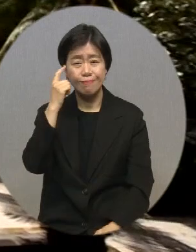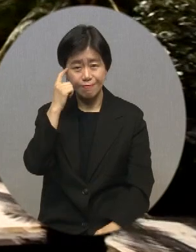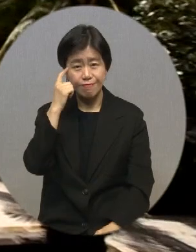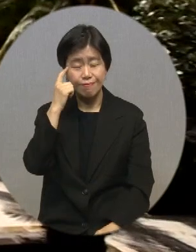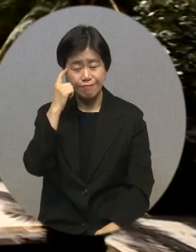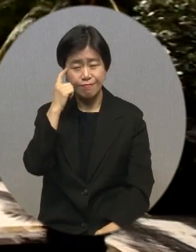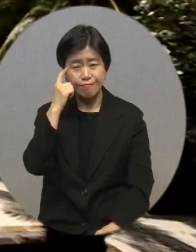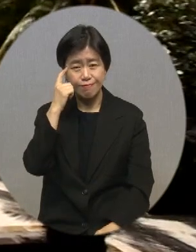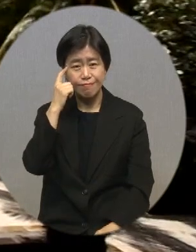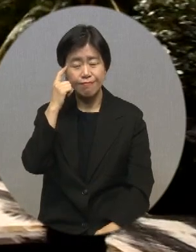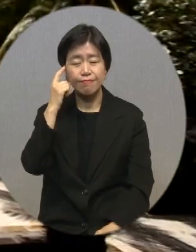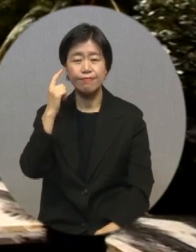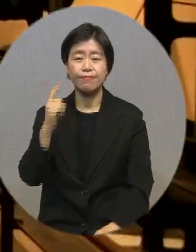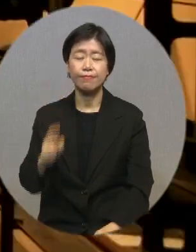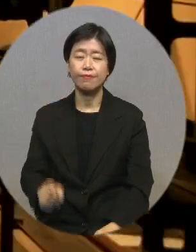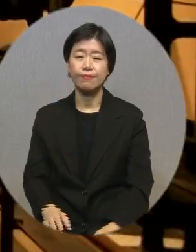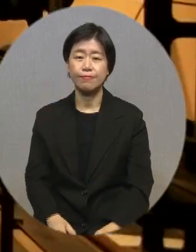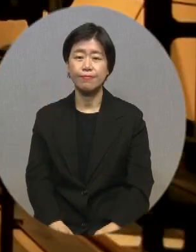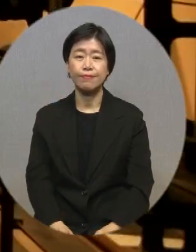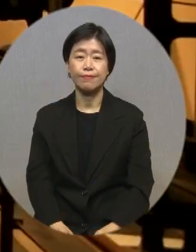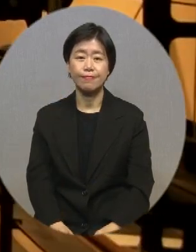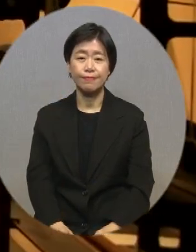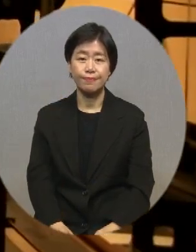눈물이 나요.